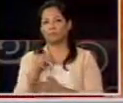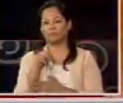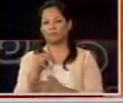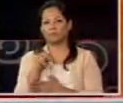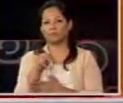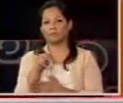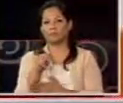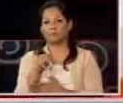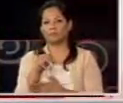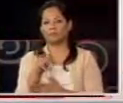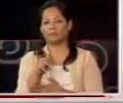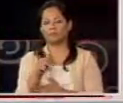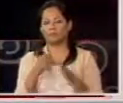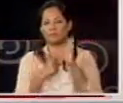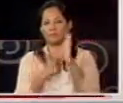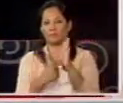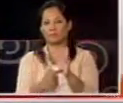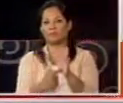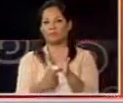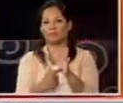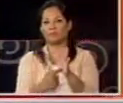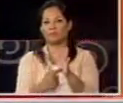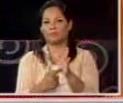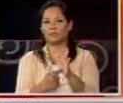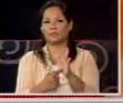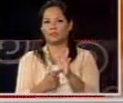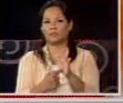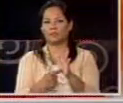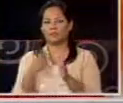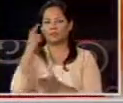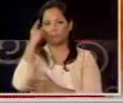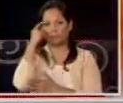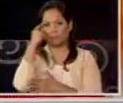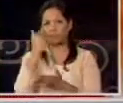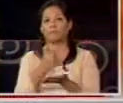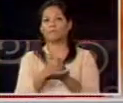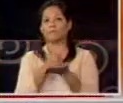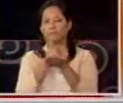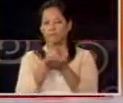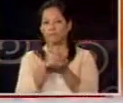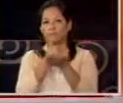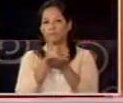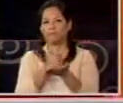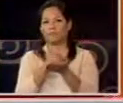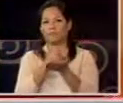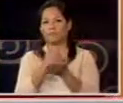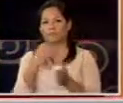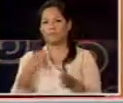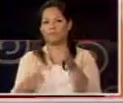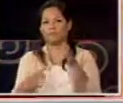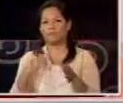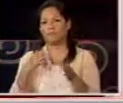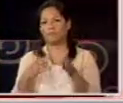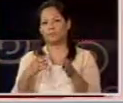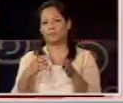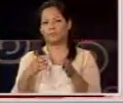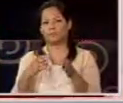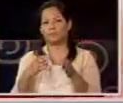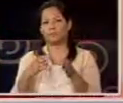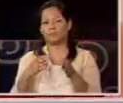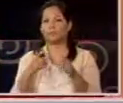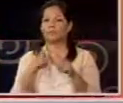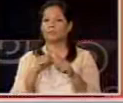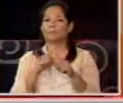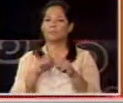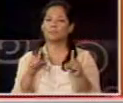namin talagang ilabas kung ano ang sa tingin namin ay makakatulong doon sa kaso ng aming kliyente. Ngunit ni minsan po